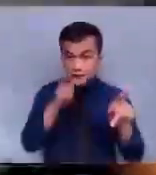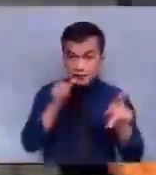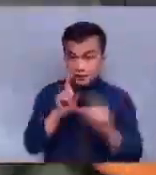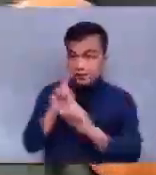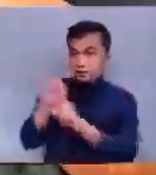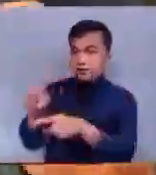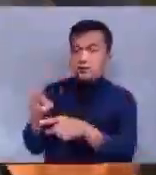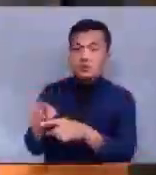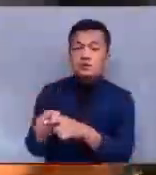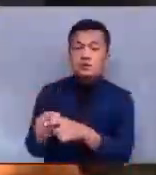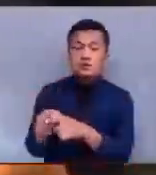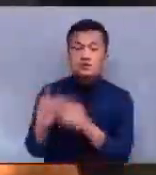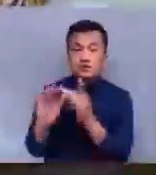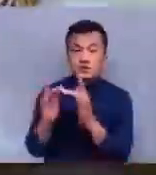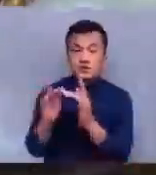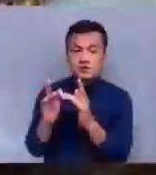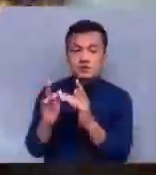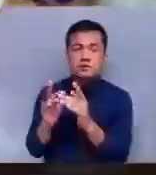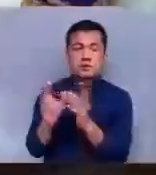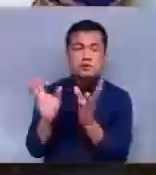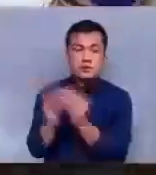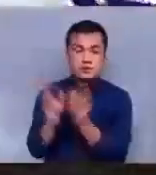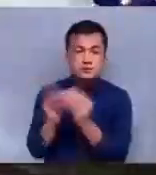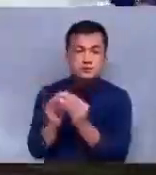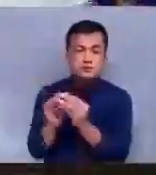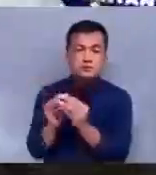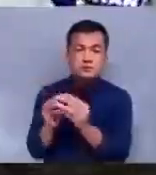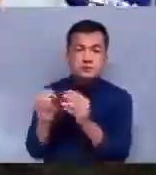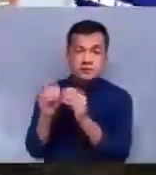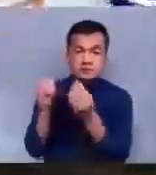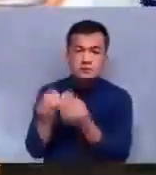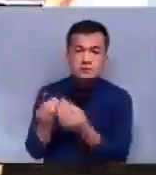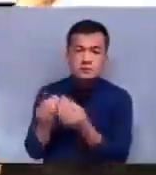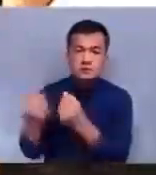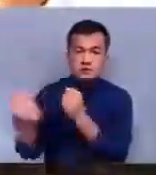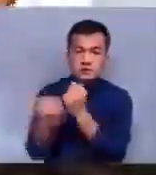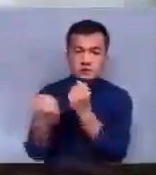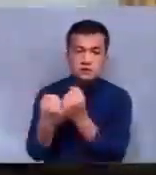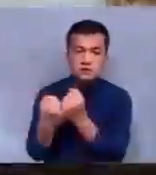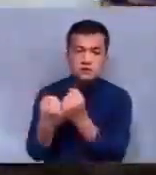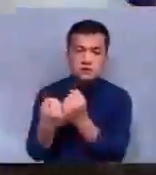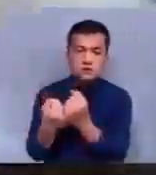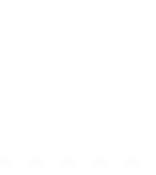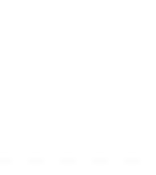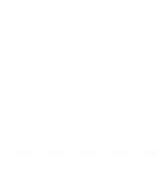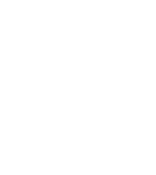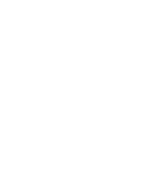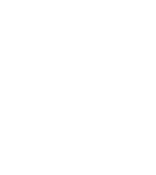online town hall event na inorganisa ng mga supporter niya sa BPO sector.